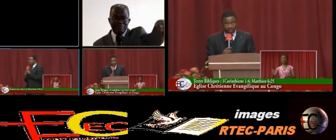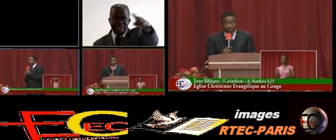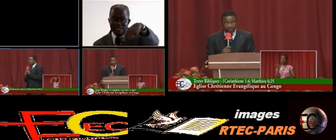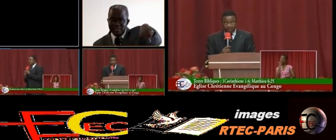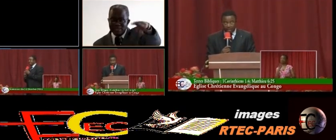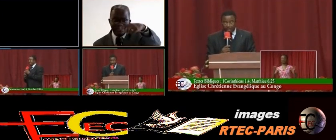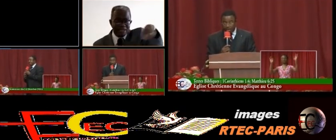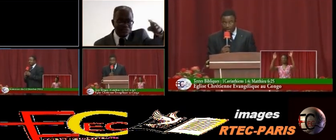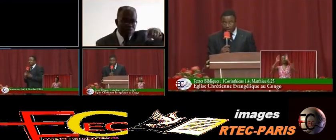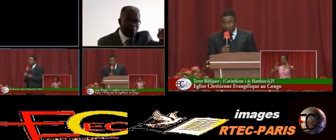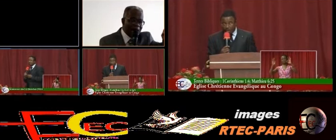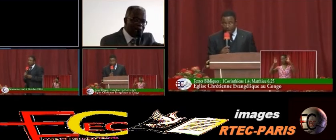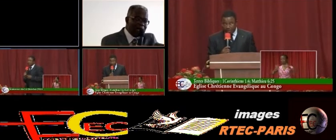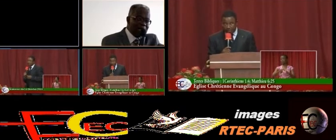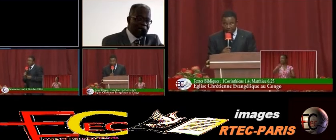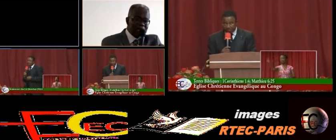irréprochable. Vous serez